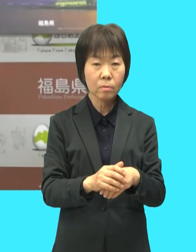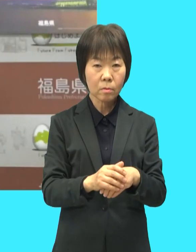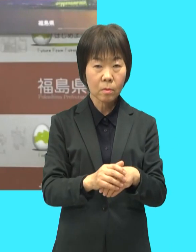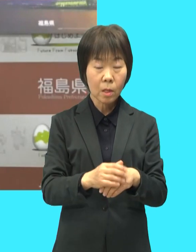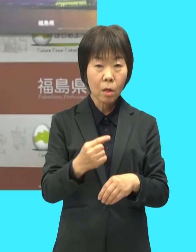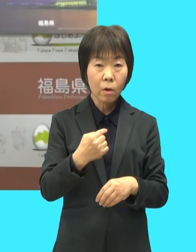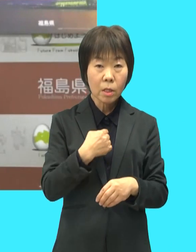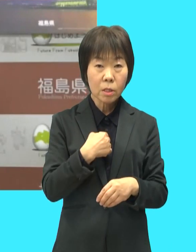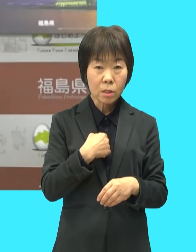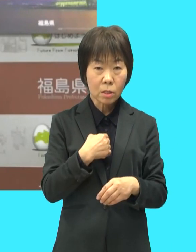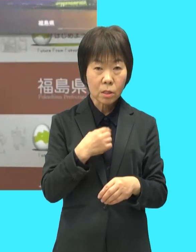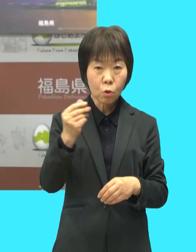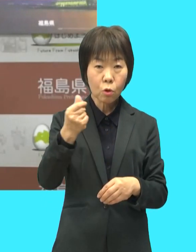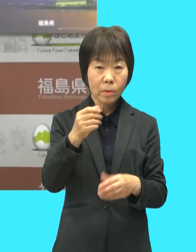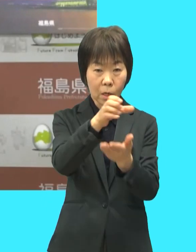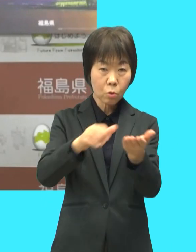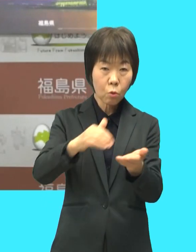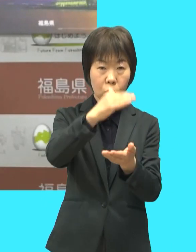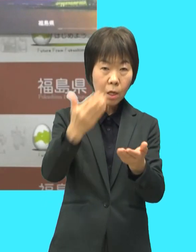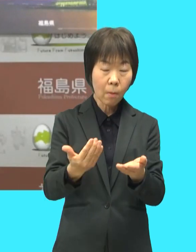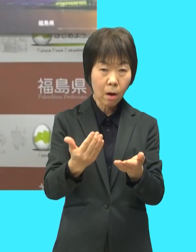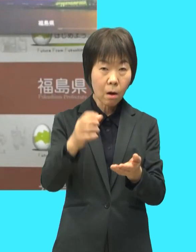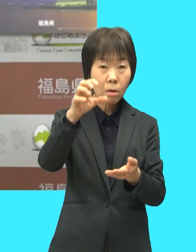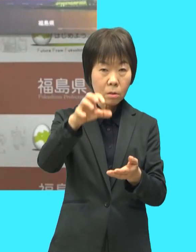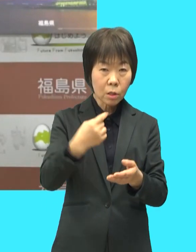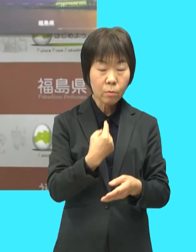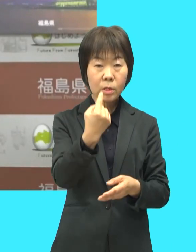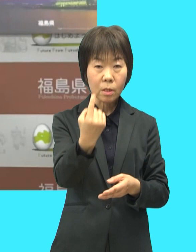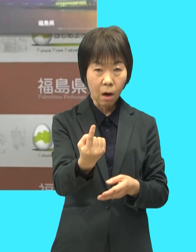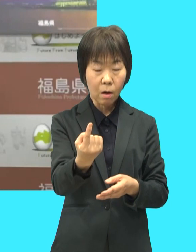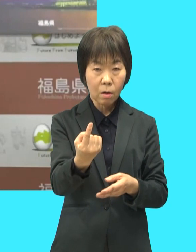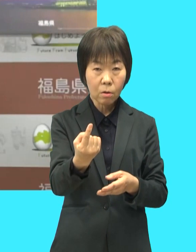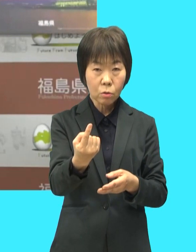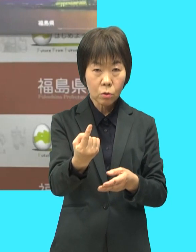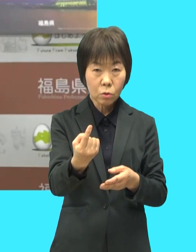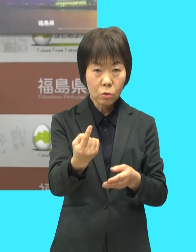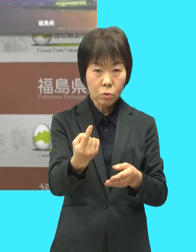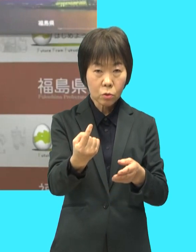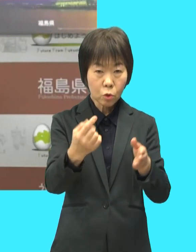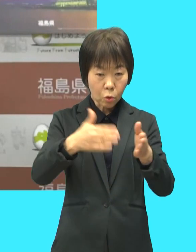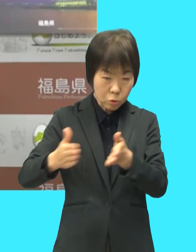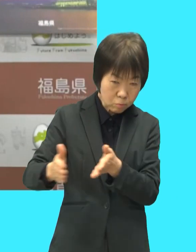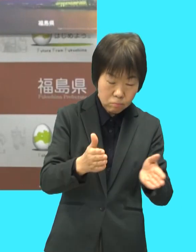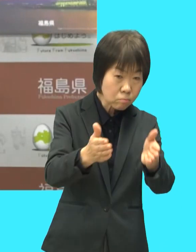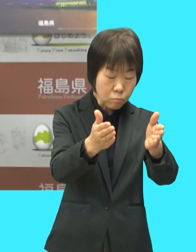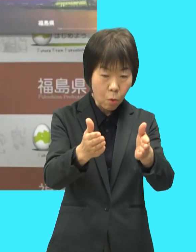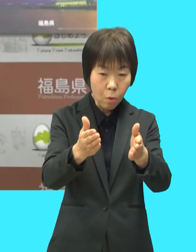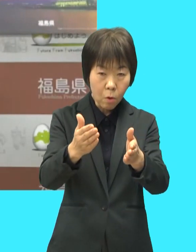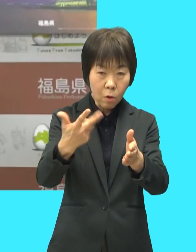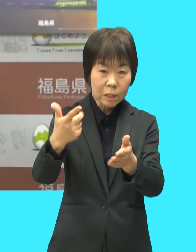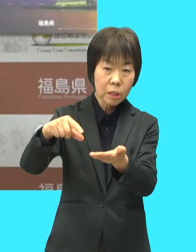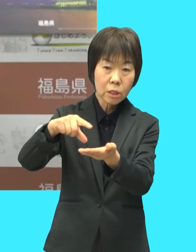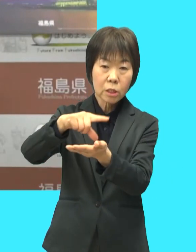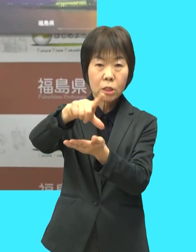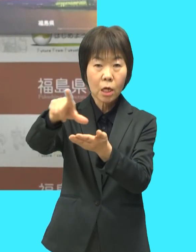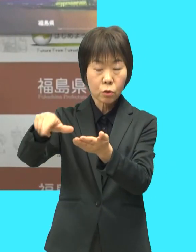自身土曜日には郡山に行きました。その道すがらもあるいは郡山の市内の周辺